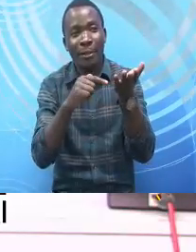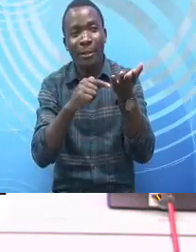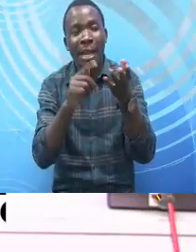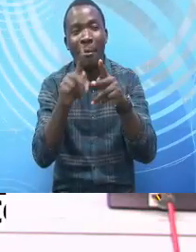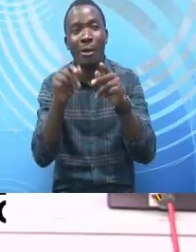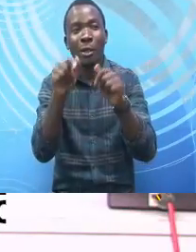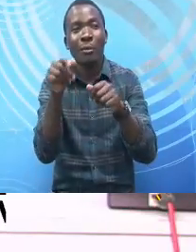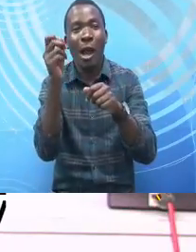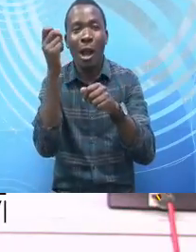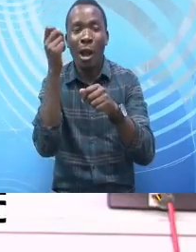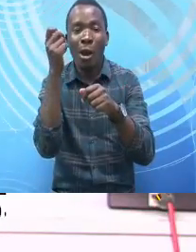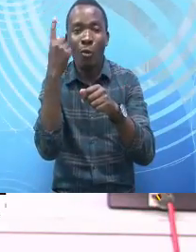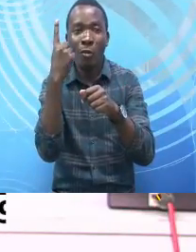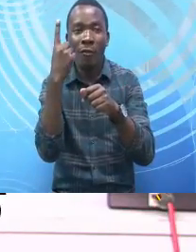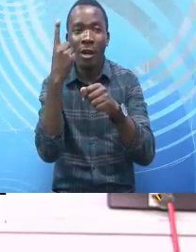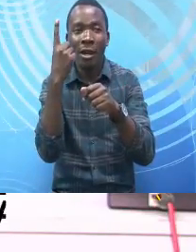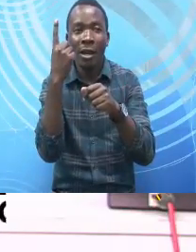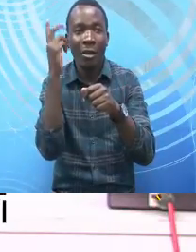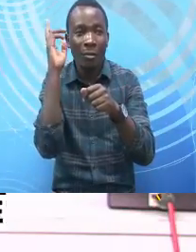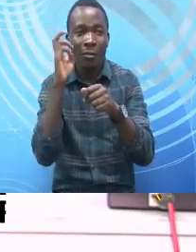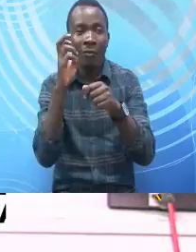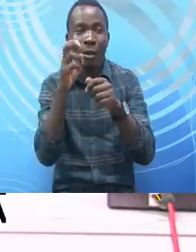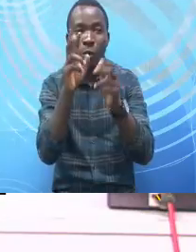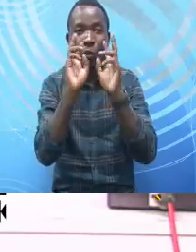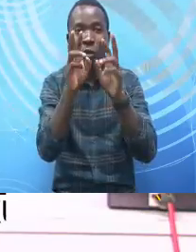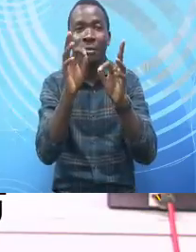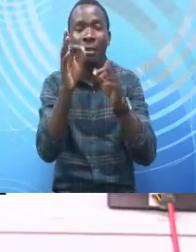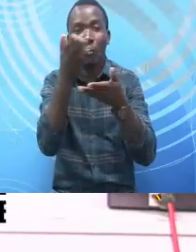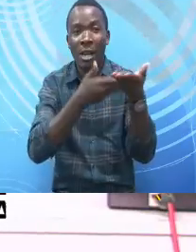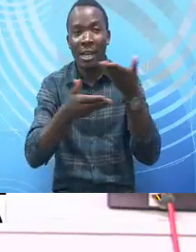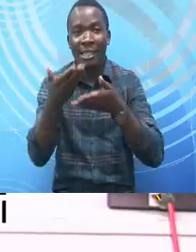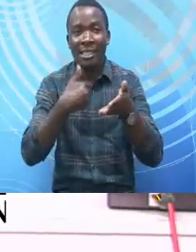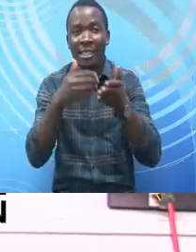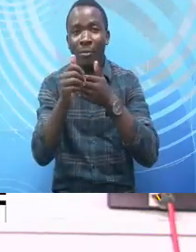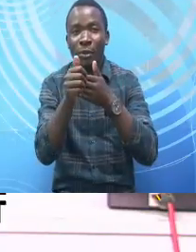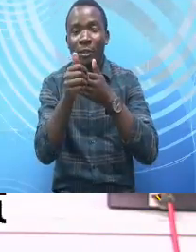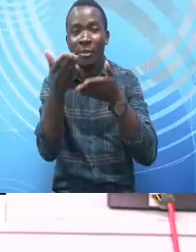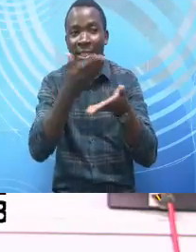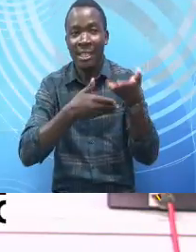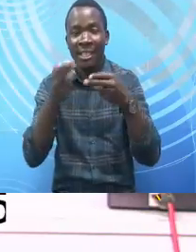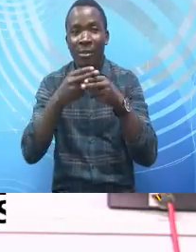babasha kumva ndetse no gukurikira ibyo twaganiriye byose. Gye rero uyu iki kiganiro ndi Jean